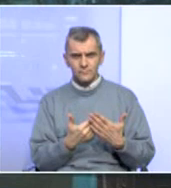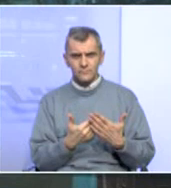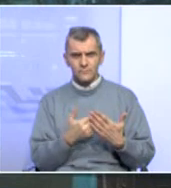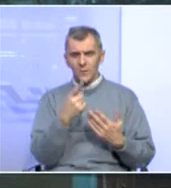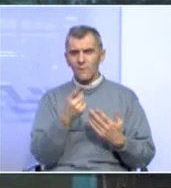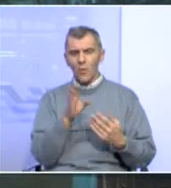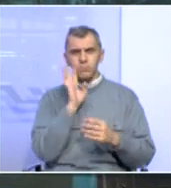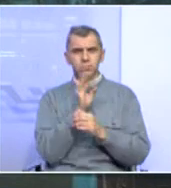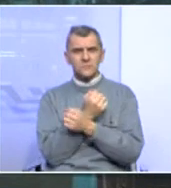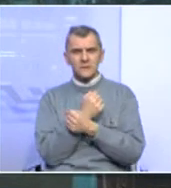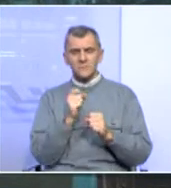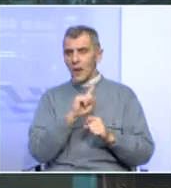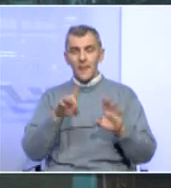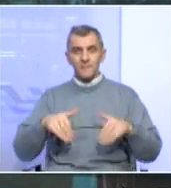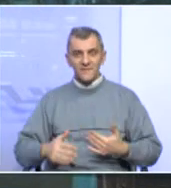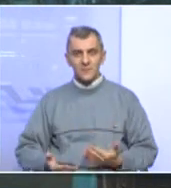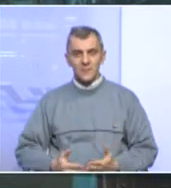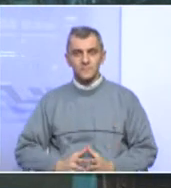i Hercegovine ne prihvati.